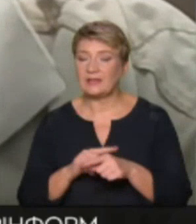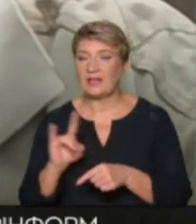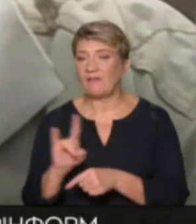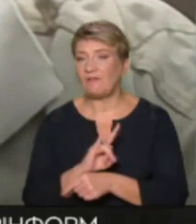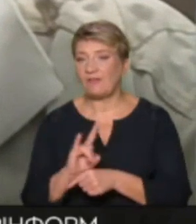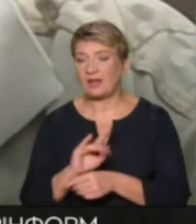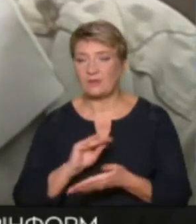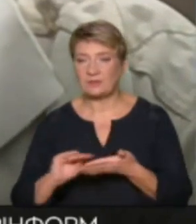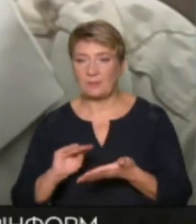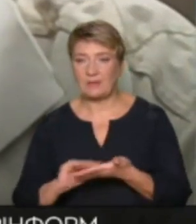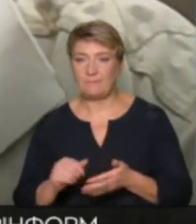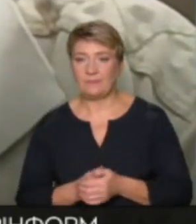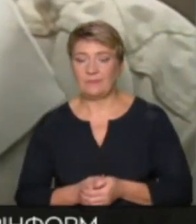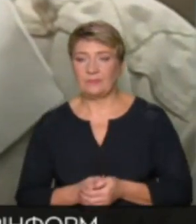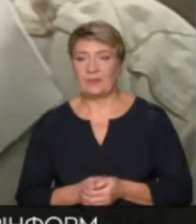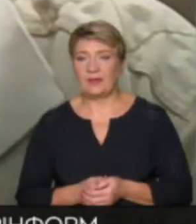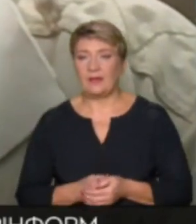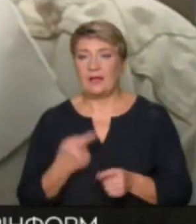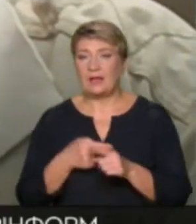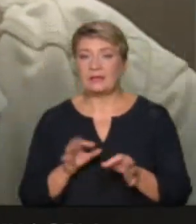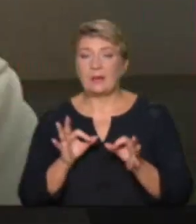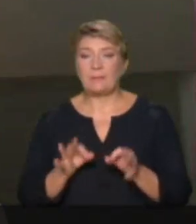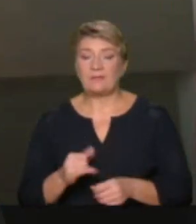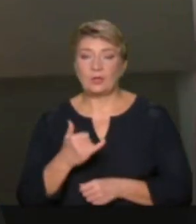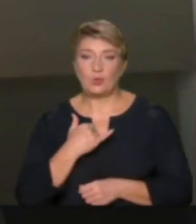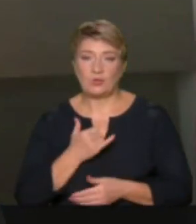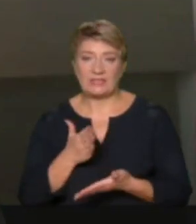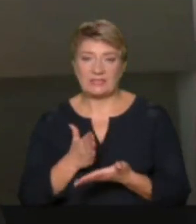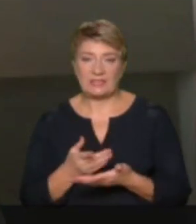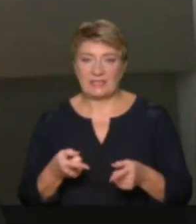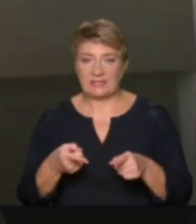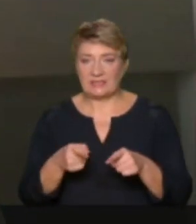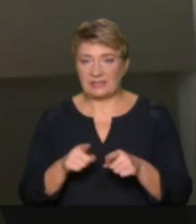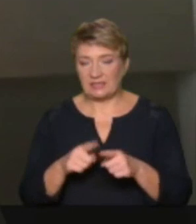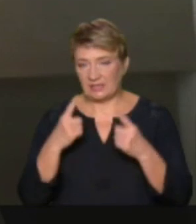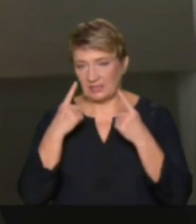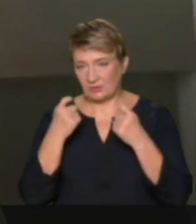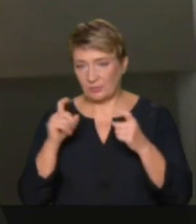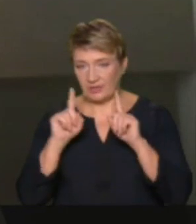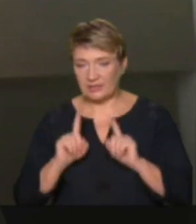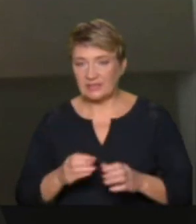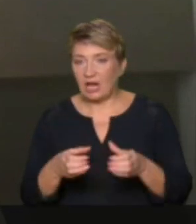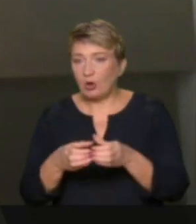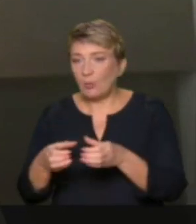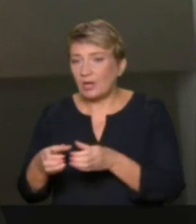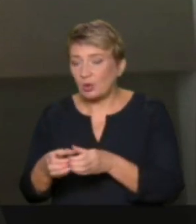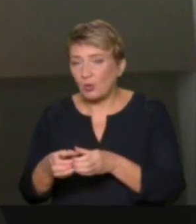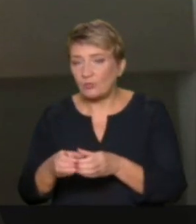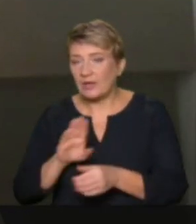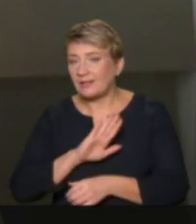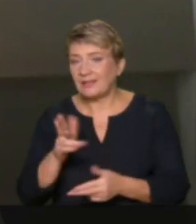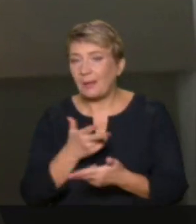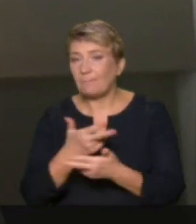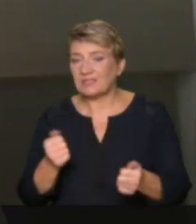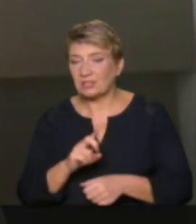ЗМІ? Нет, это правда. У нас есть такие суперортодоксальные группировки, которые не признают